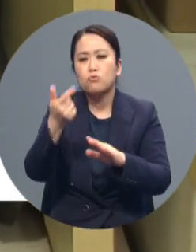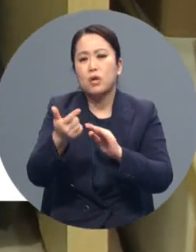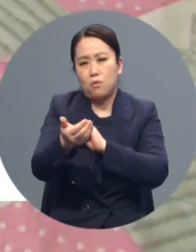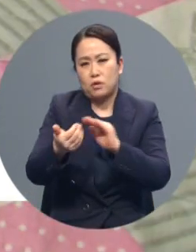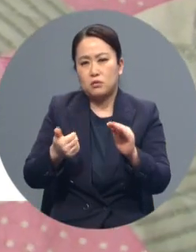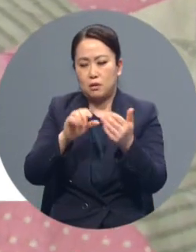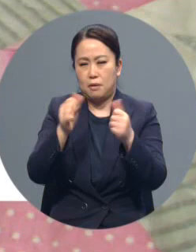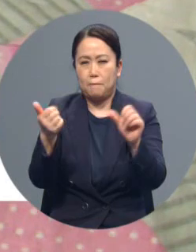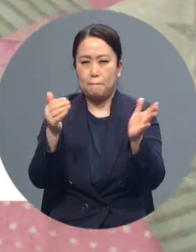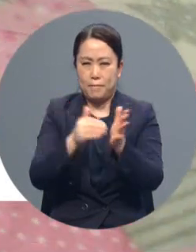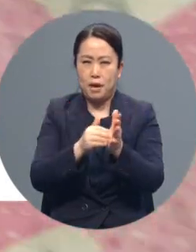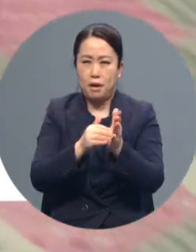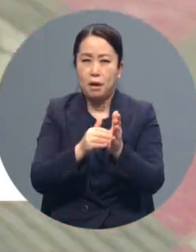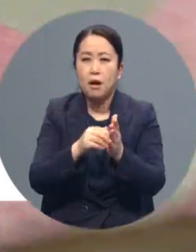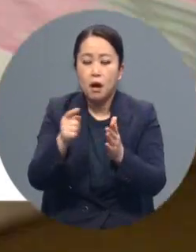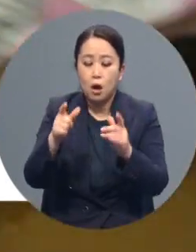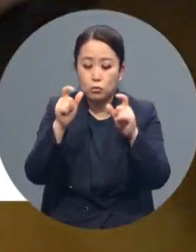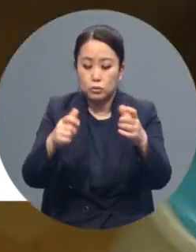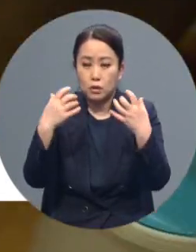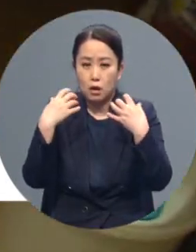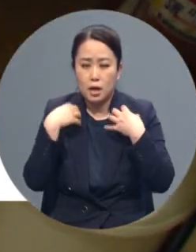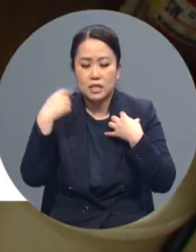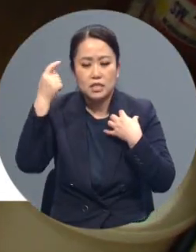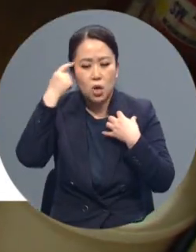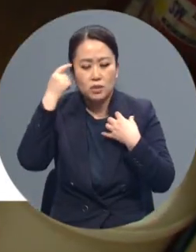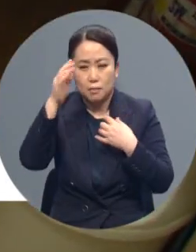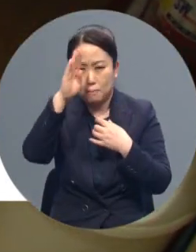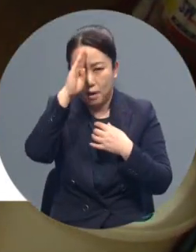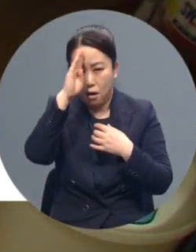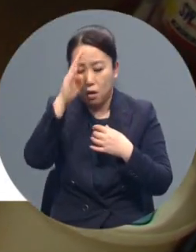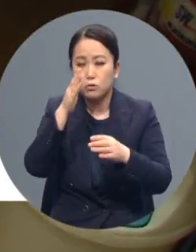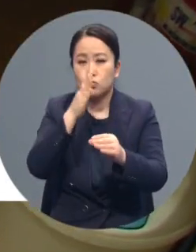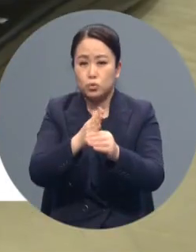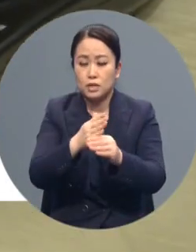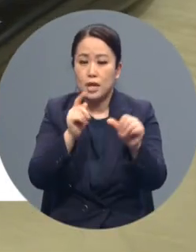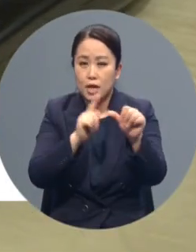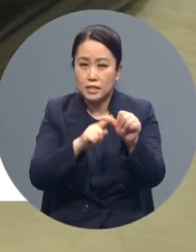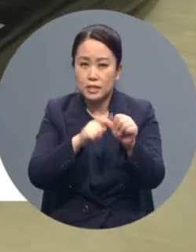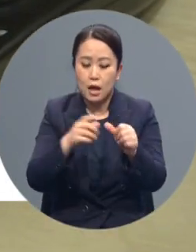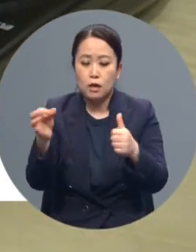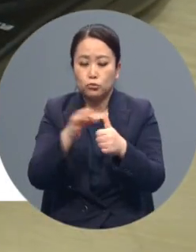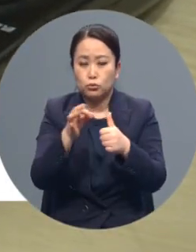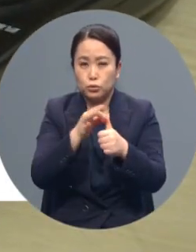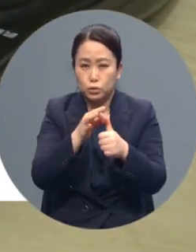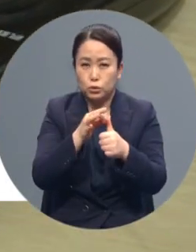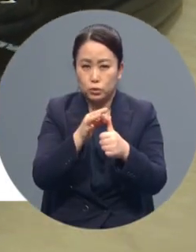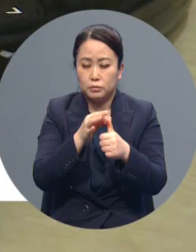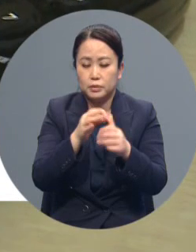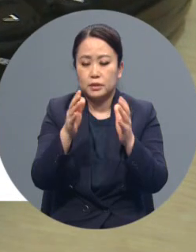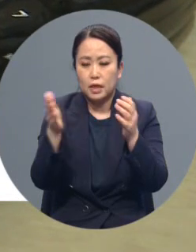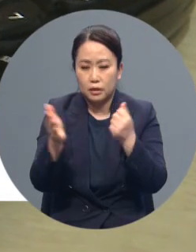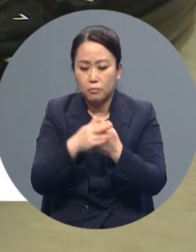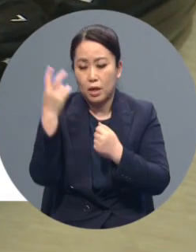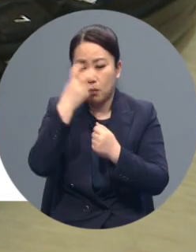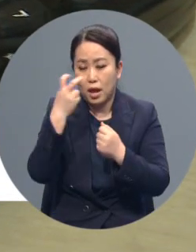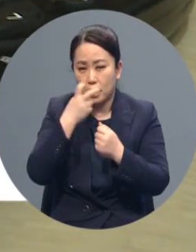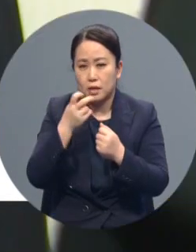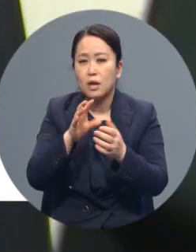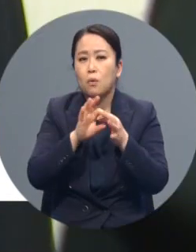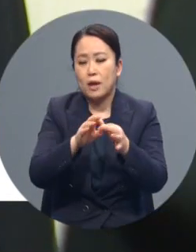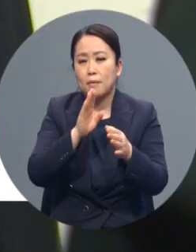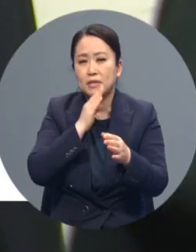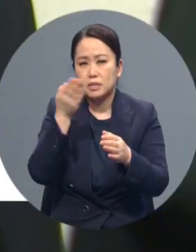추정했습니다 구청은 내 정신 질환을 앓고 있던 a 씨가 기초생활수급자로 관리 대상이었지만 도움을